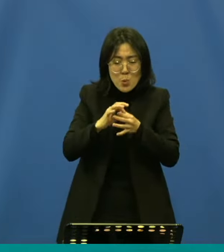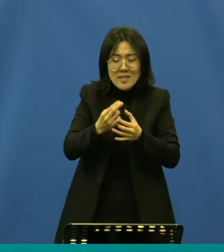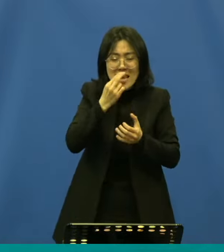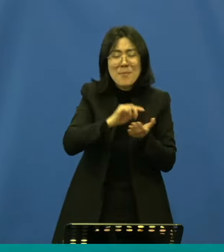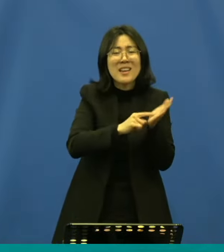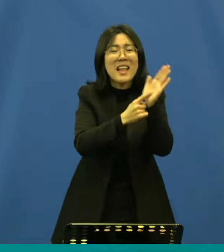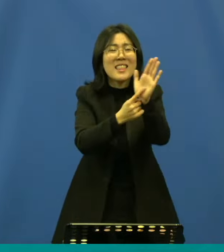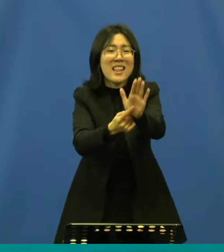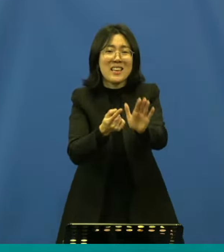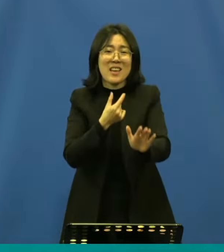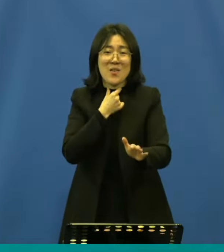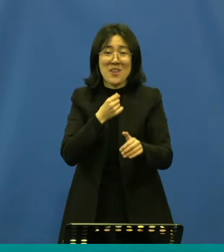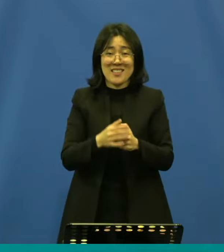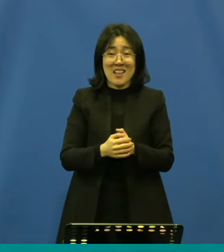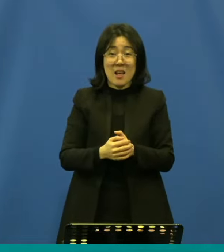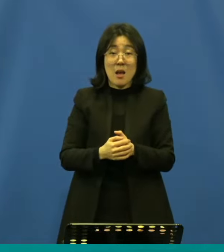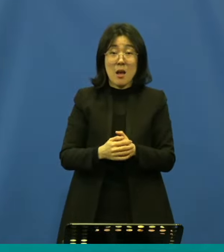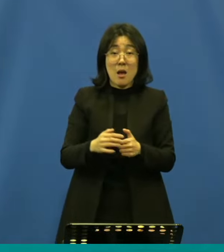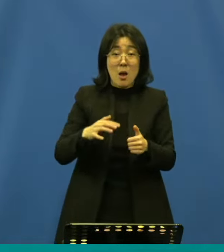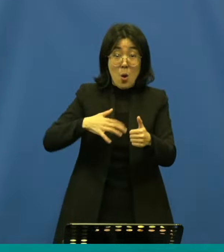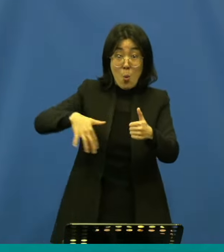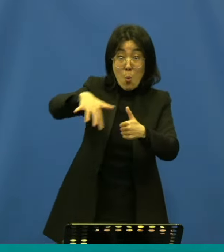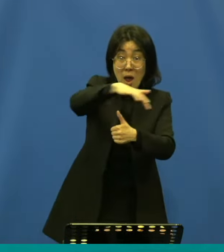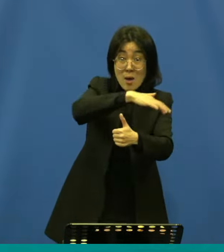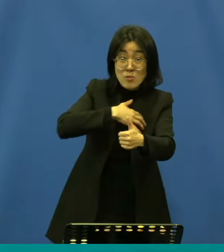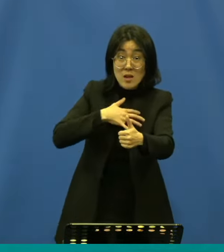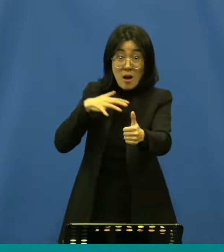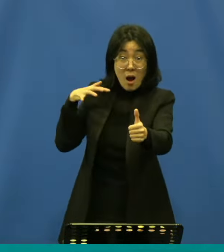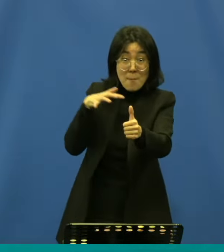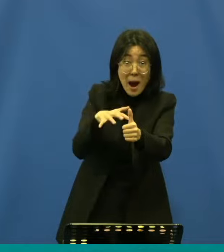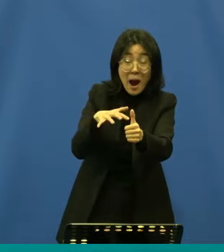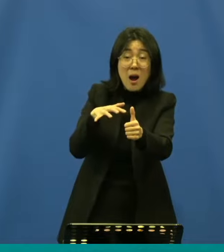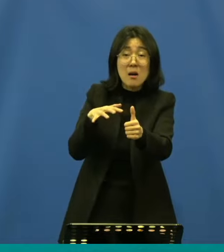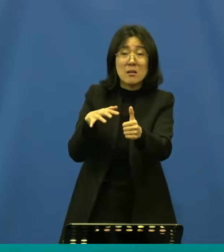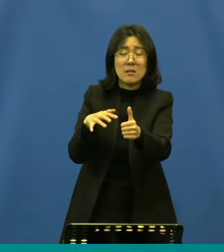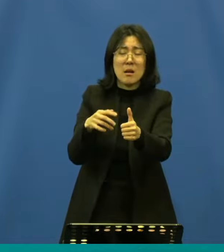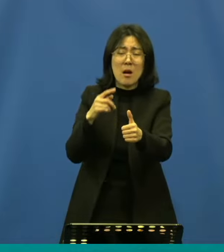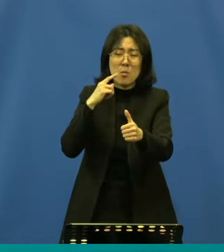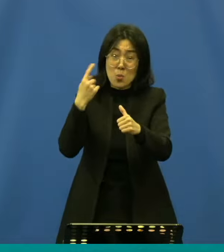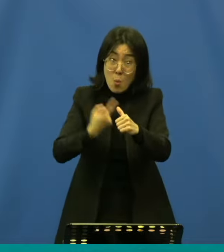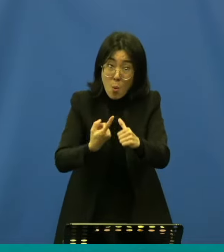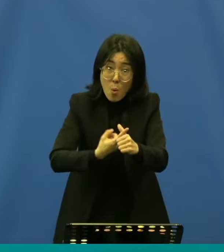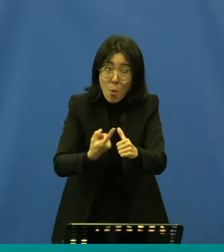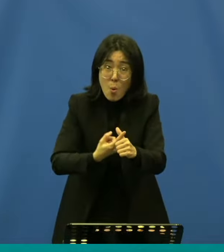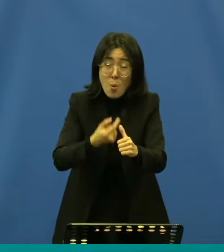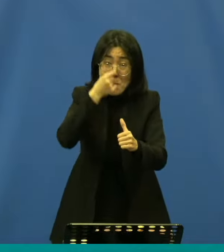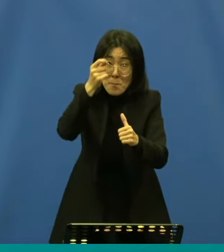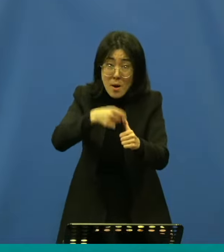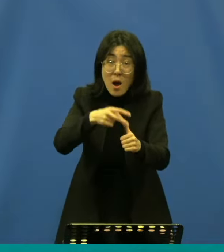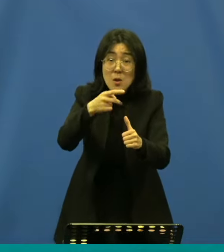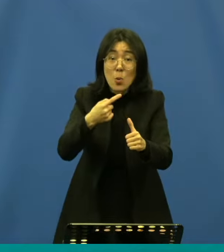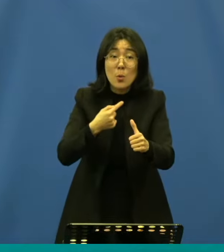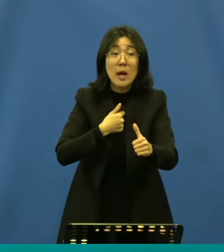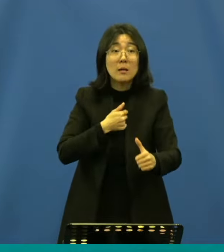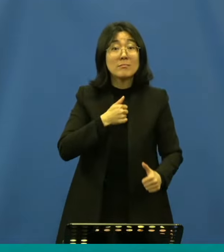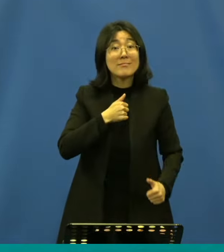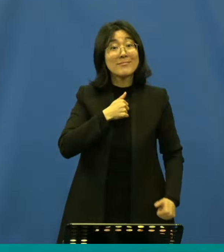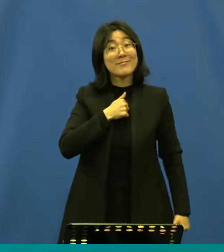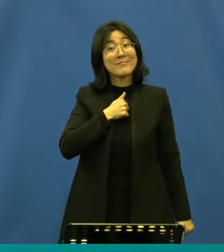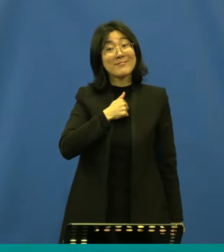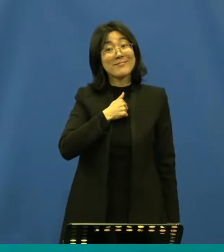아무리 외적으로 공격을 받고 사람들이 나를 버리든 놀리든 망가지지 않는 이유는 내가 나를 붙들고